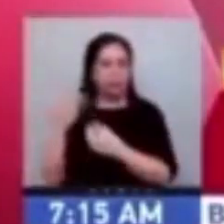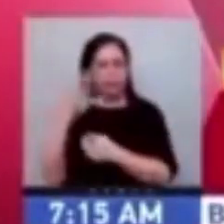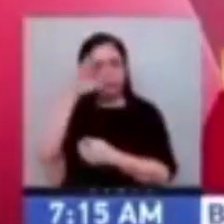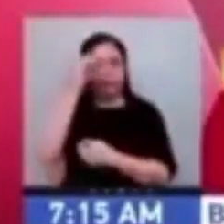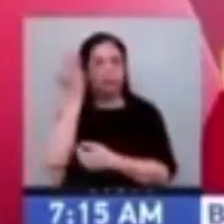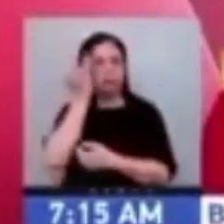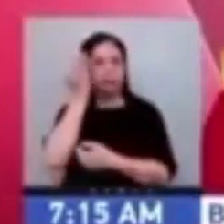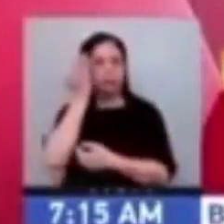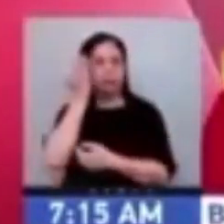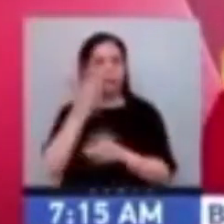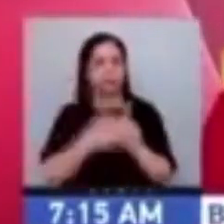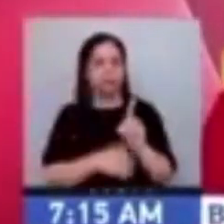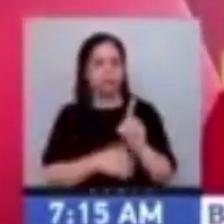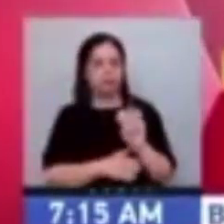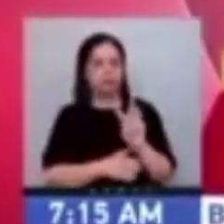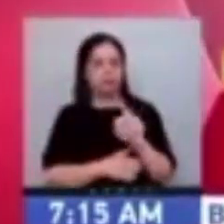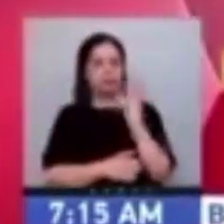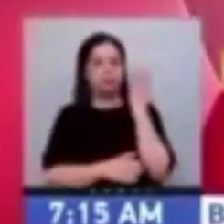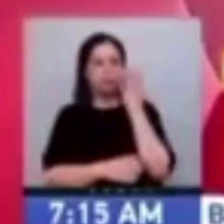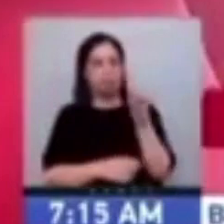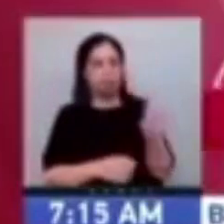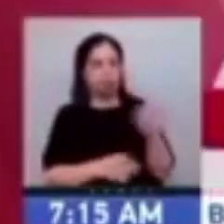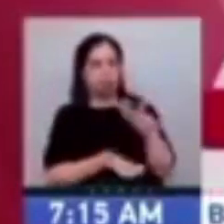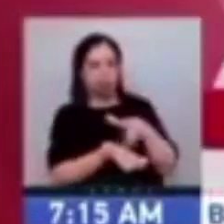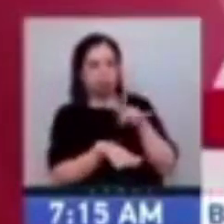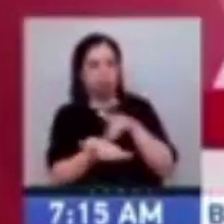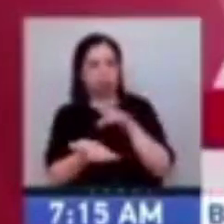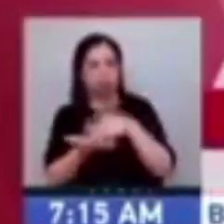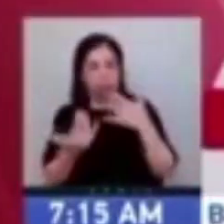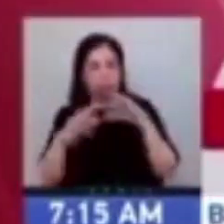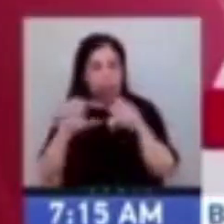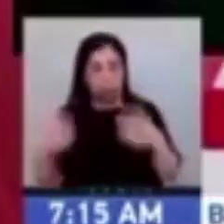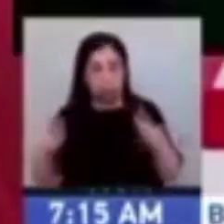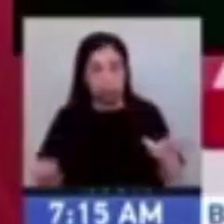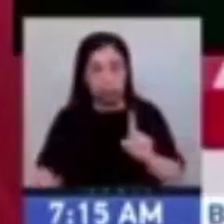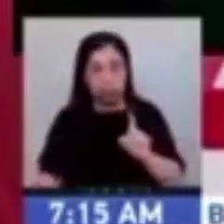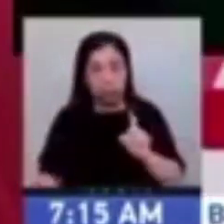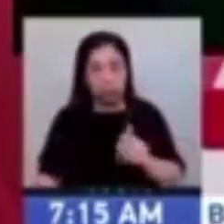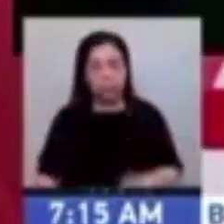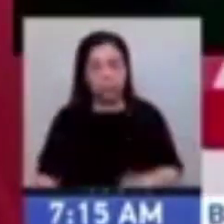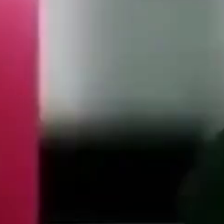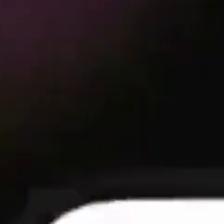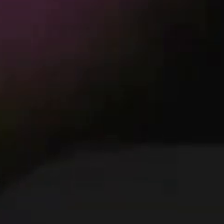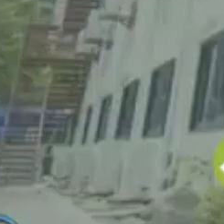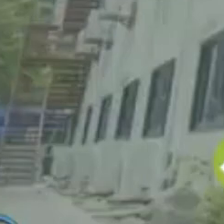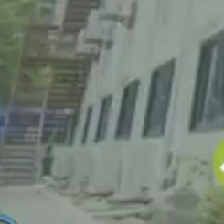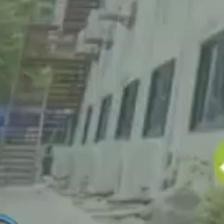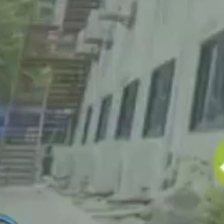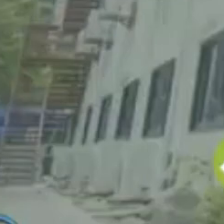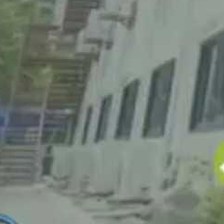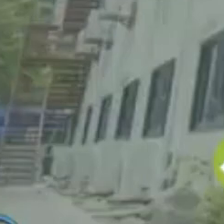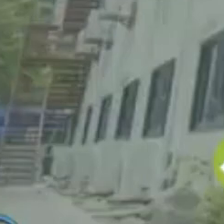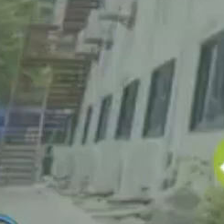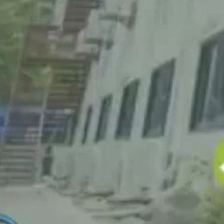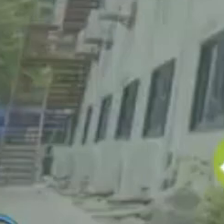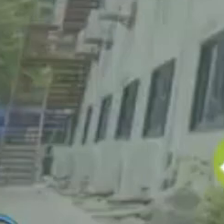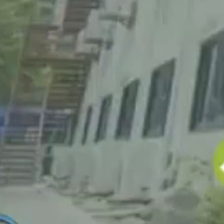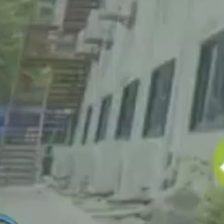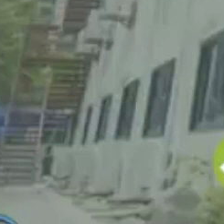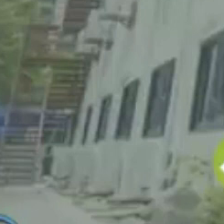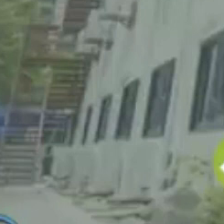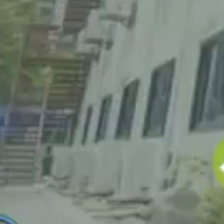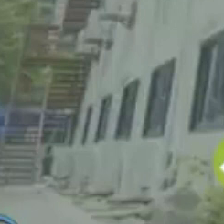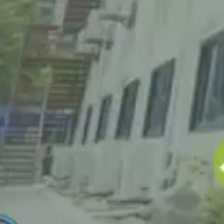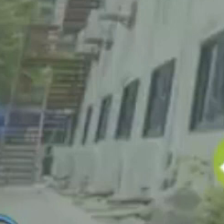taga DSWD at namemera. Nahuli na ba ito? Yes po. Yes, nahuli na po ito nung Martes. Ano po? Okay,